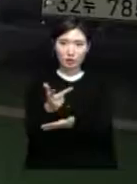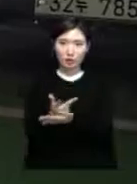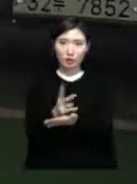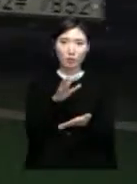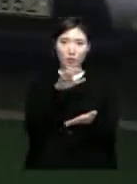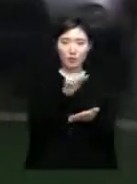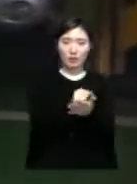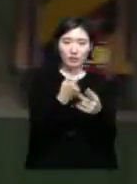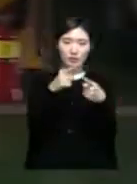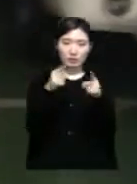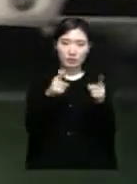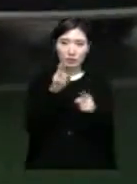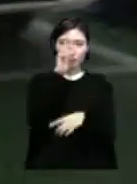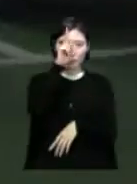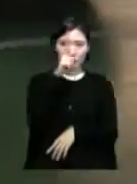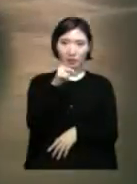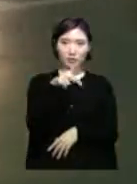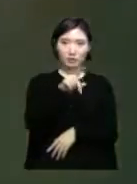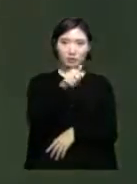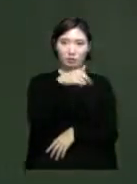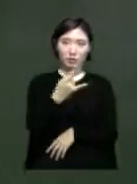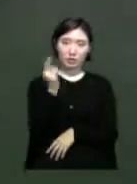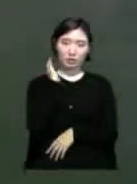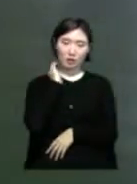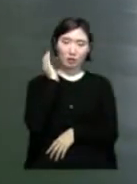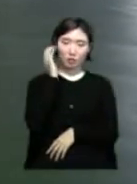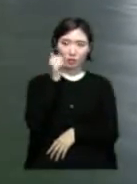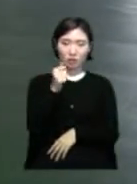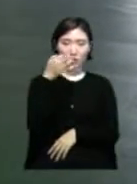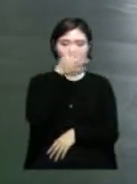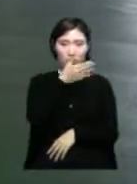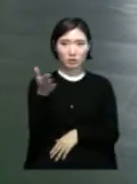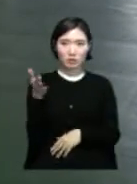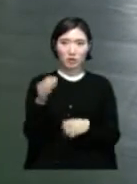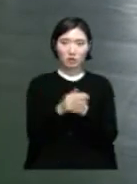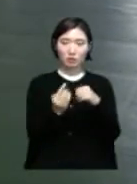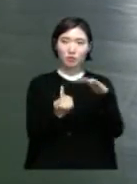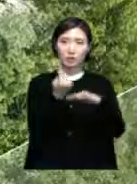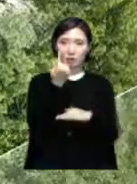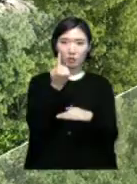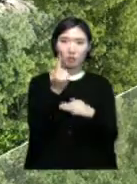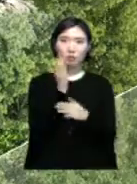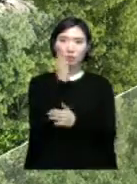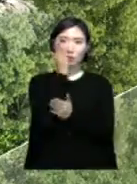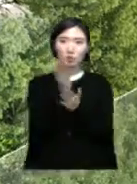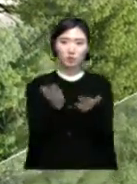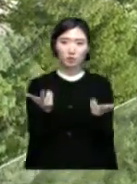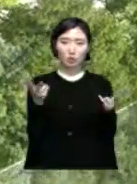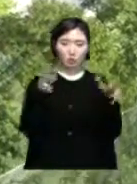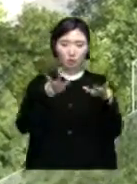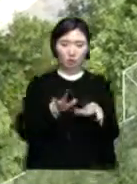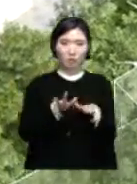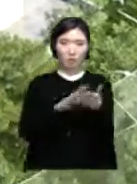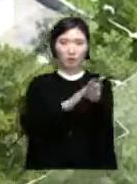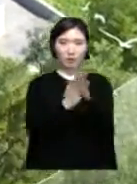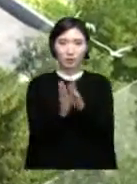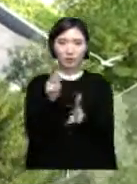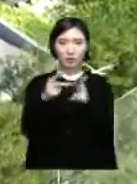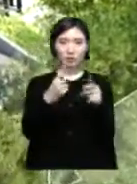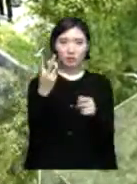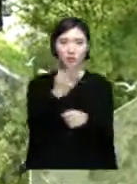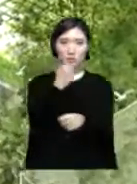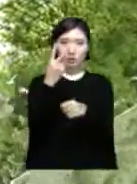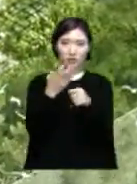1층은 박정희 전 대통령 전시관, 그리고 지상에는 3,000제곱미터의 녹지 공간을 조성하는 사업으로